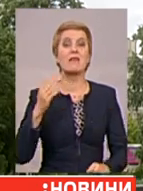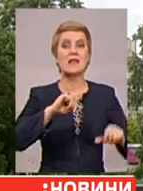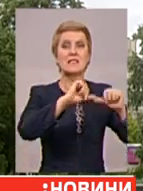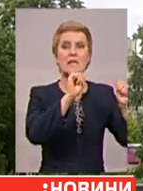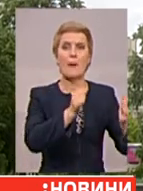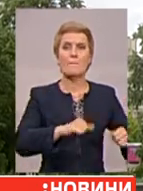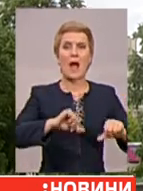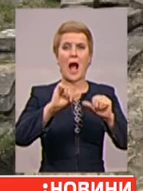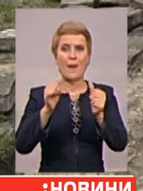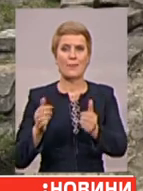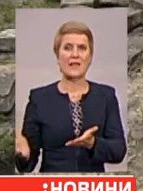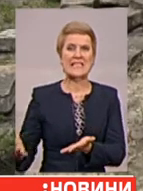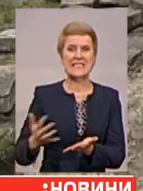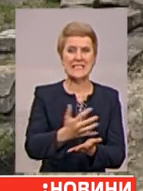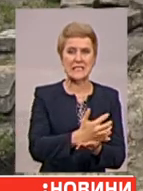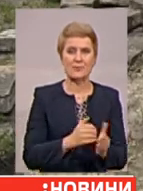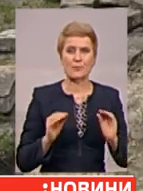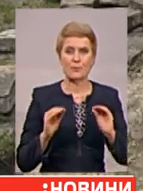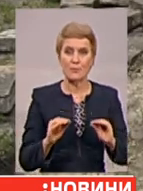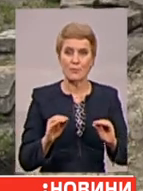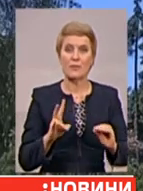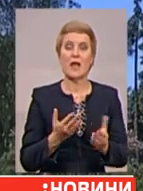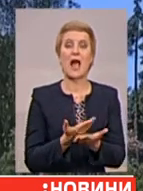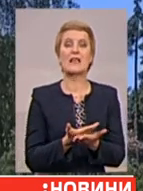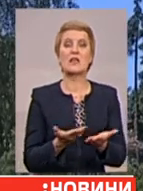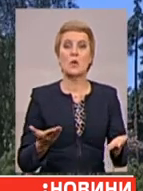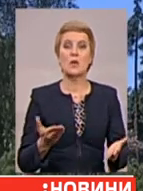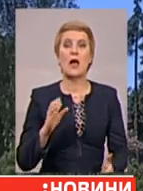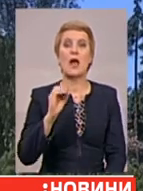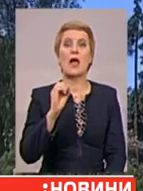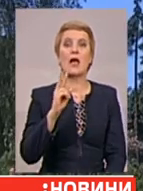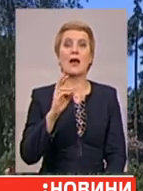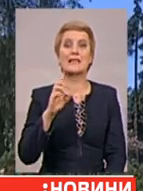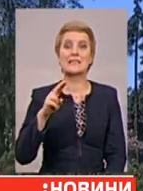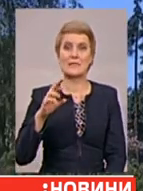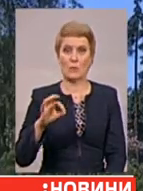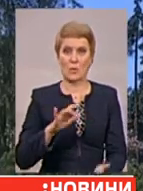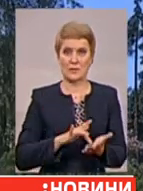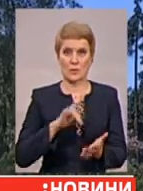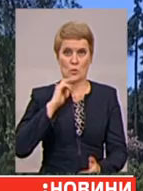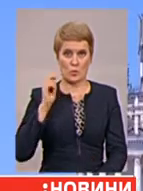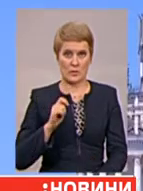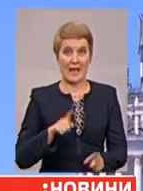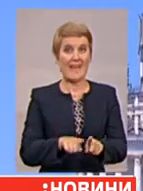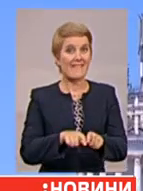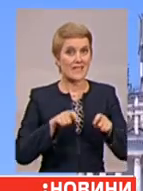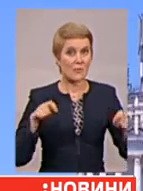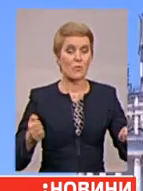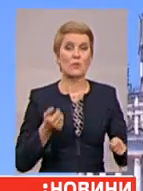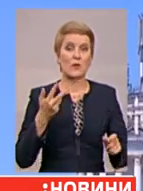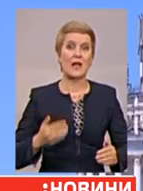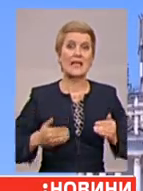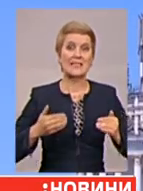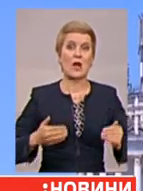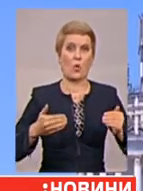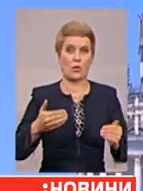зберуть на території експоцентру України. За словами Прокопова, збірню відкриватимуть у кілька заходів. Орієнтовний бюджет